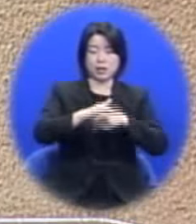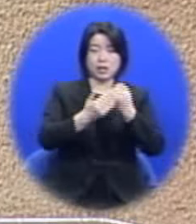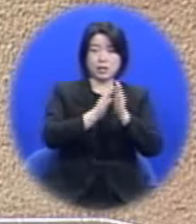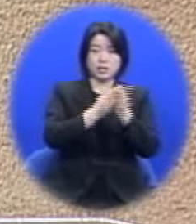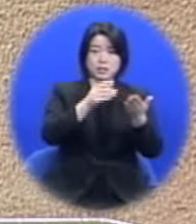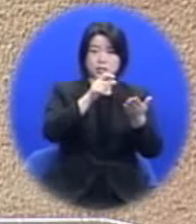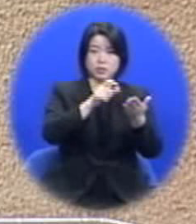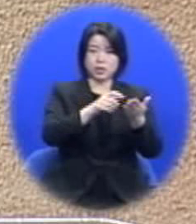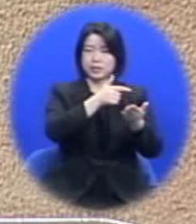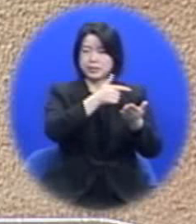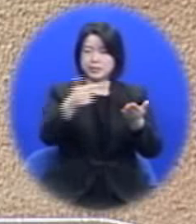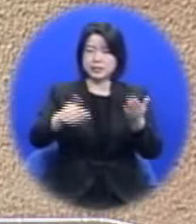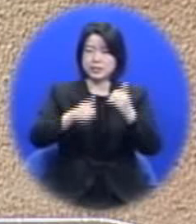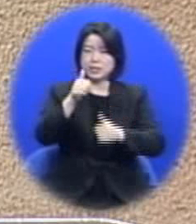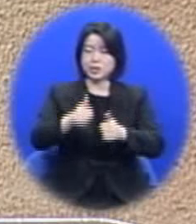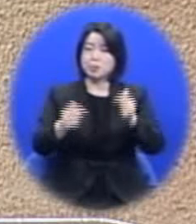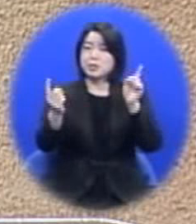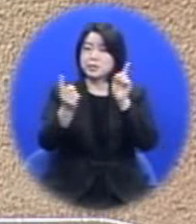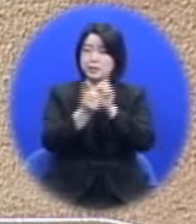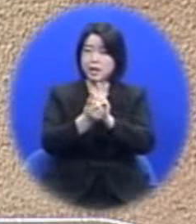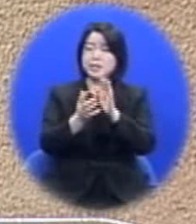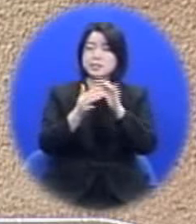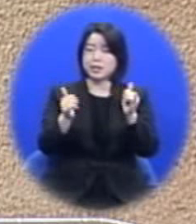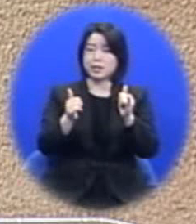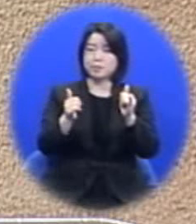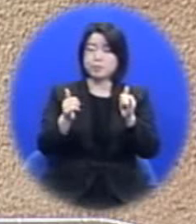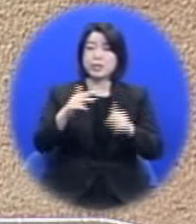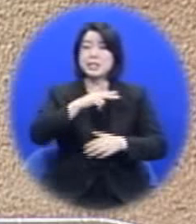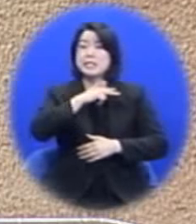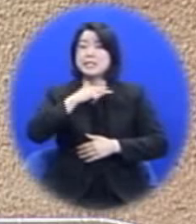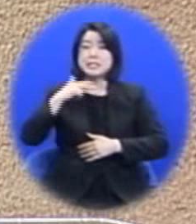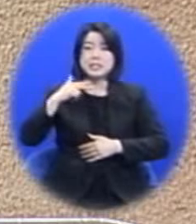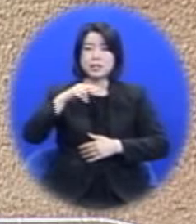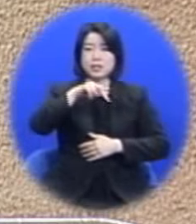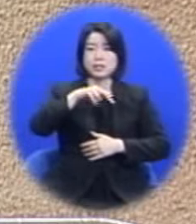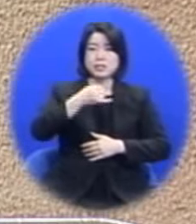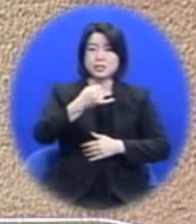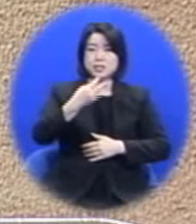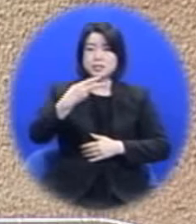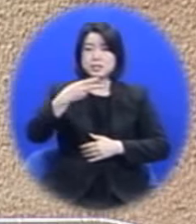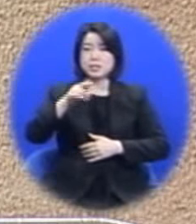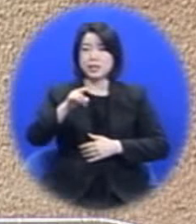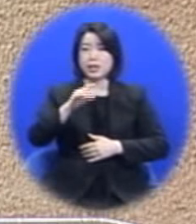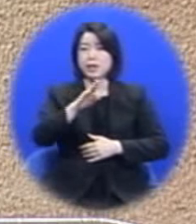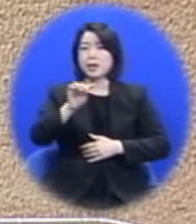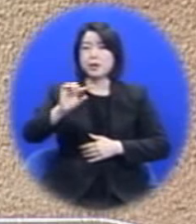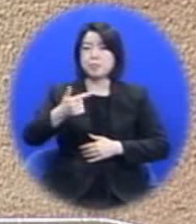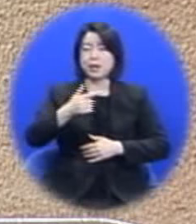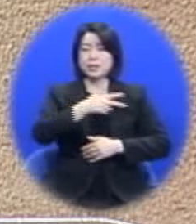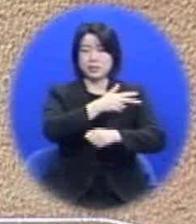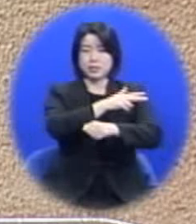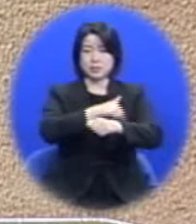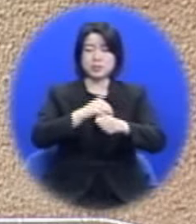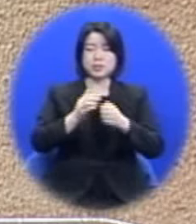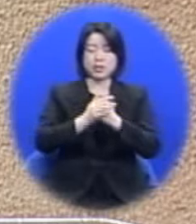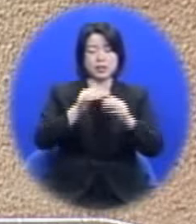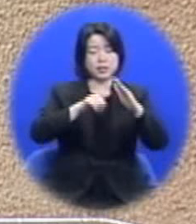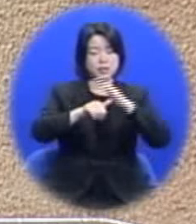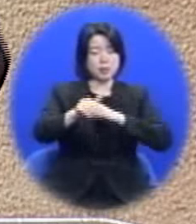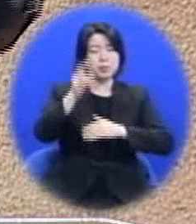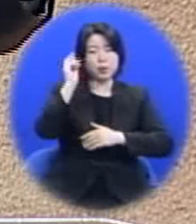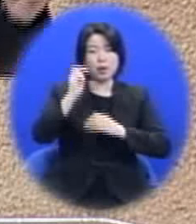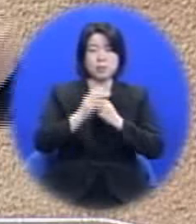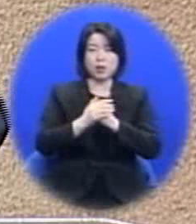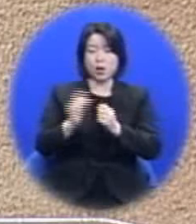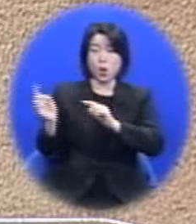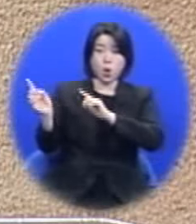큰 시험을 당한 사람 스데반 집사 아마 대표적일 거예요. 아